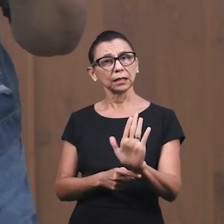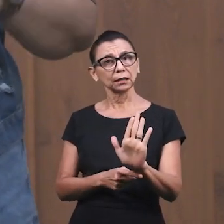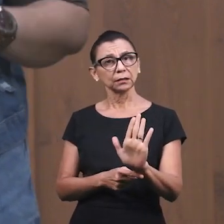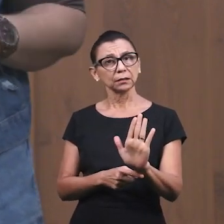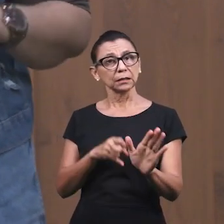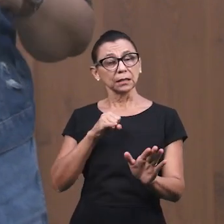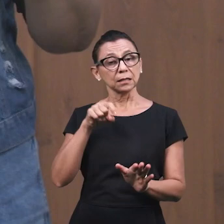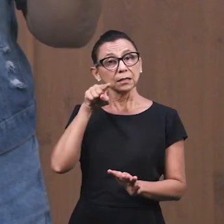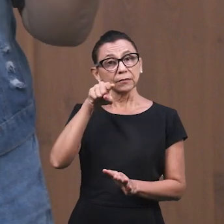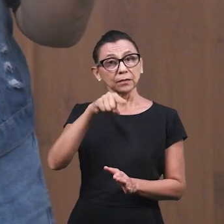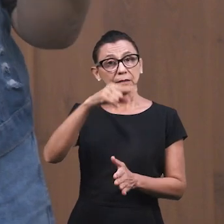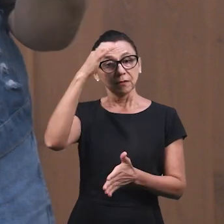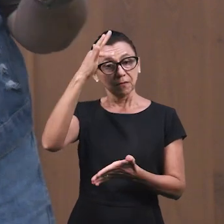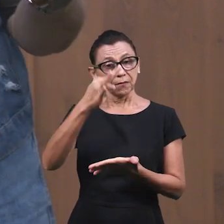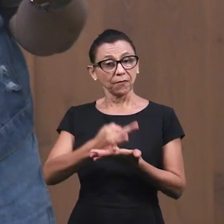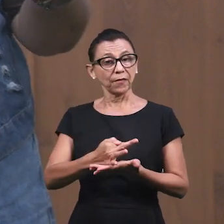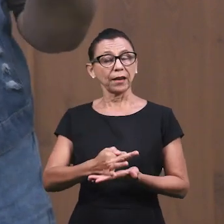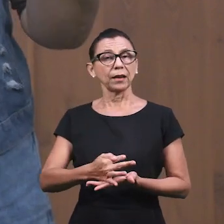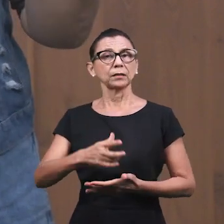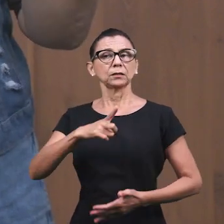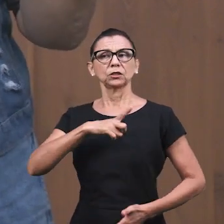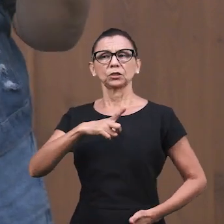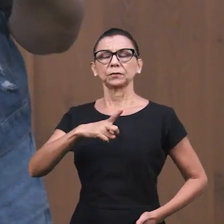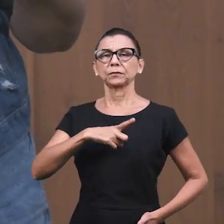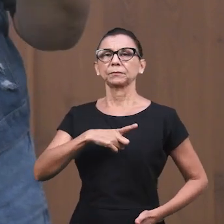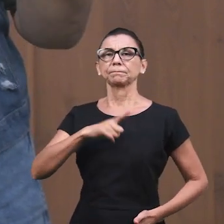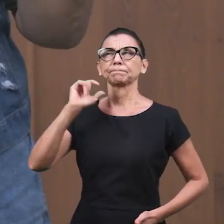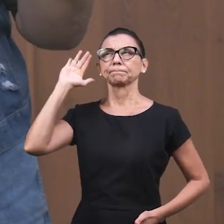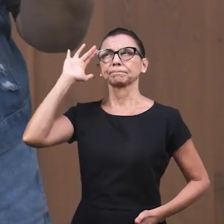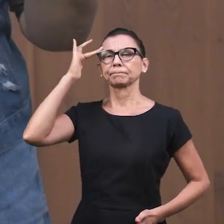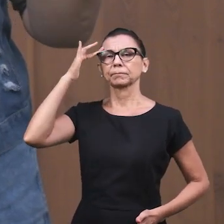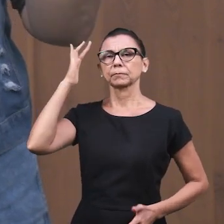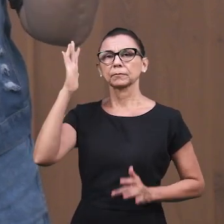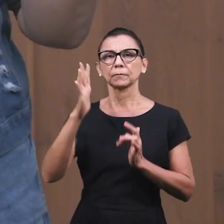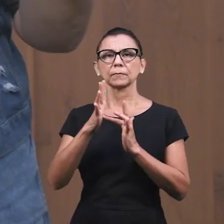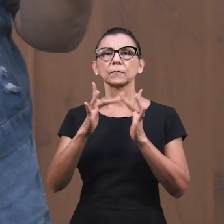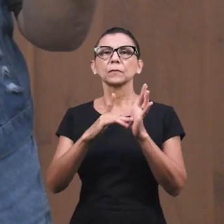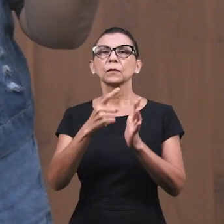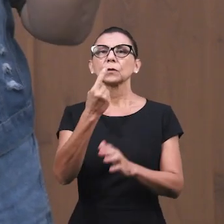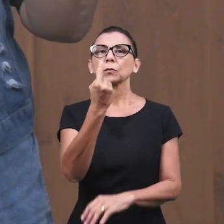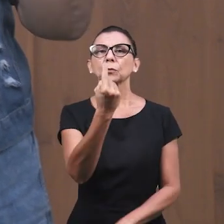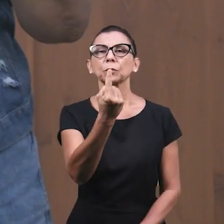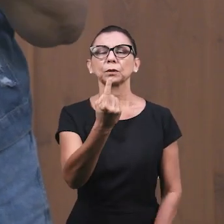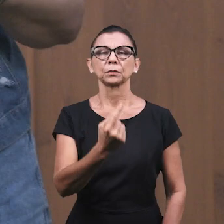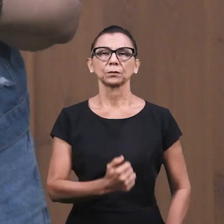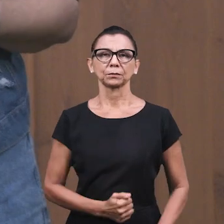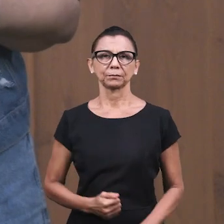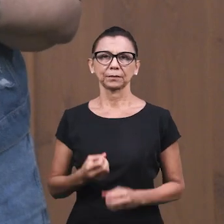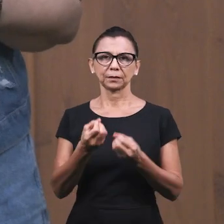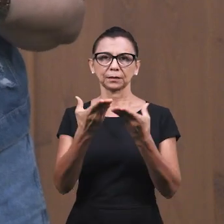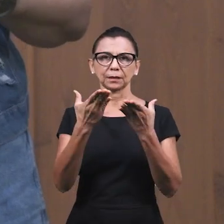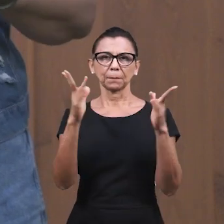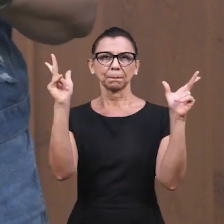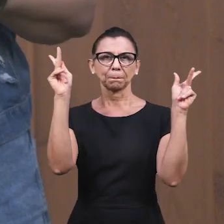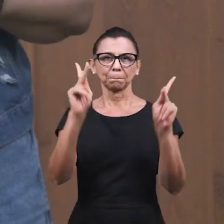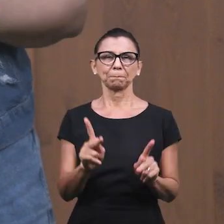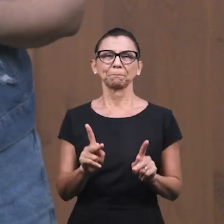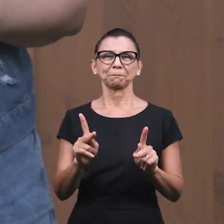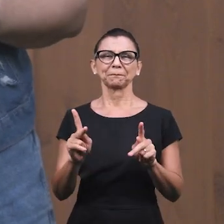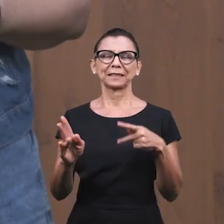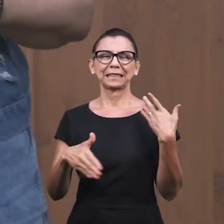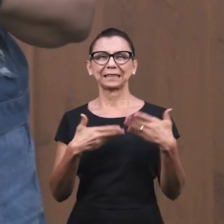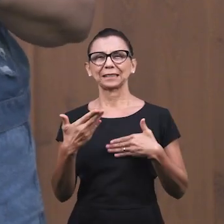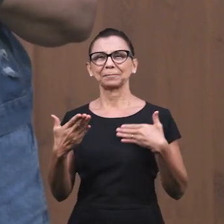les secrets, le secret révélé, le mystère. Il va comprendre que Jésus est le seul qui peut donner